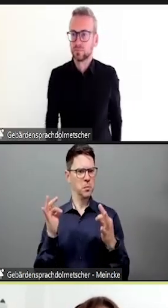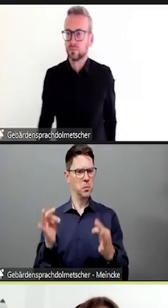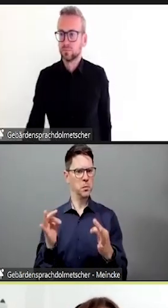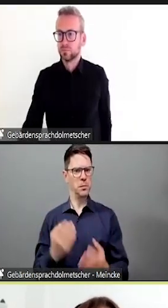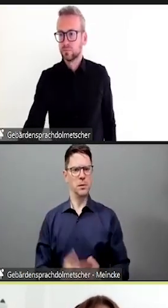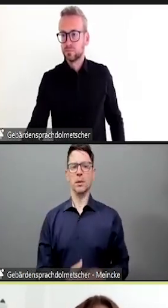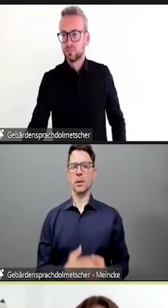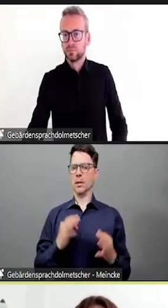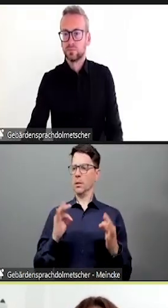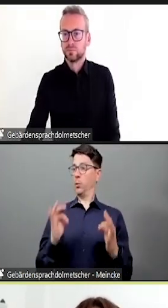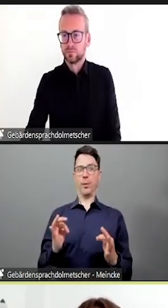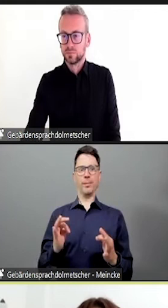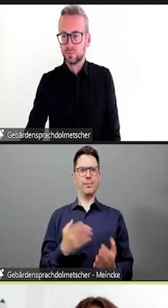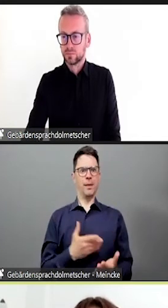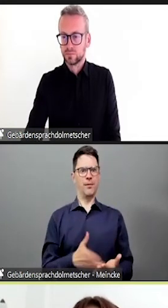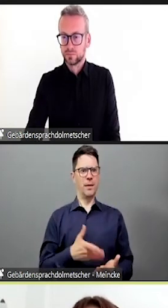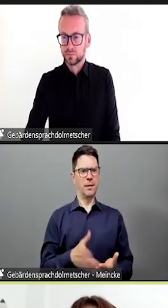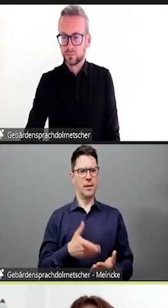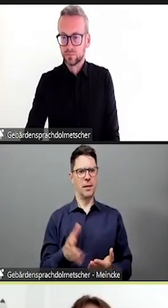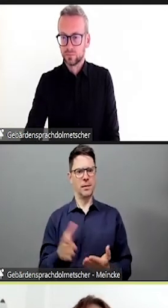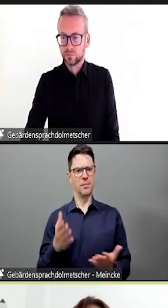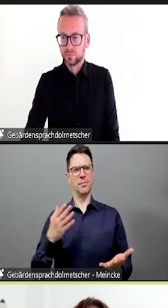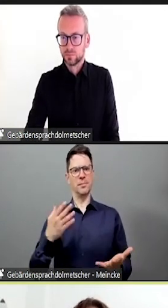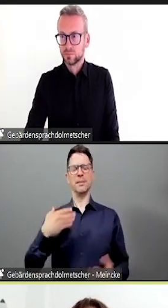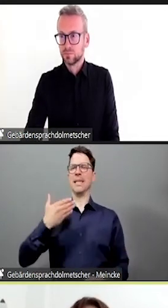man sitzt ja eh zu Hause, muss sich nicht auf den Weg machen.